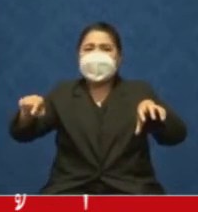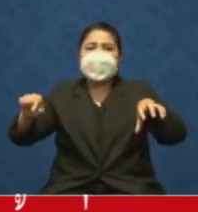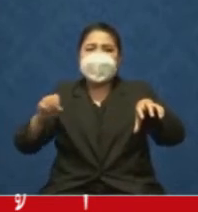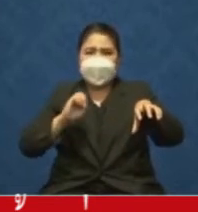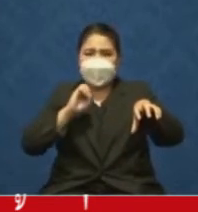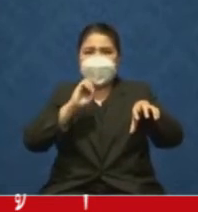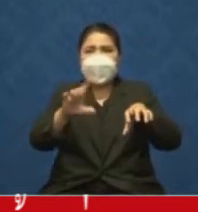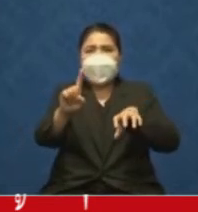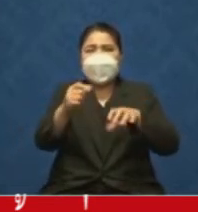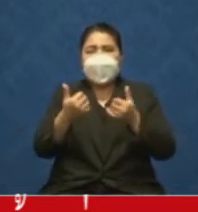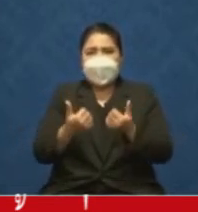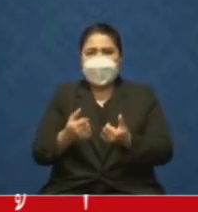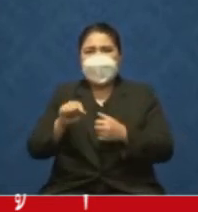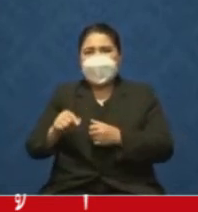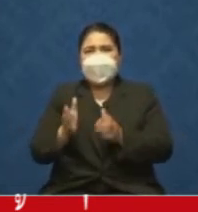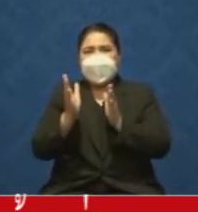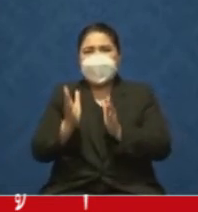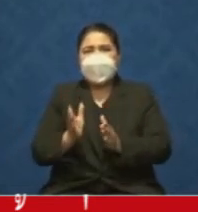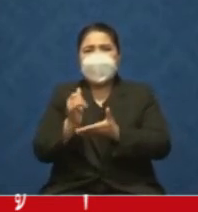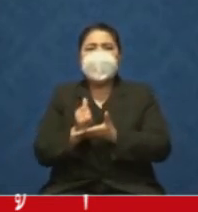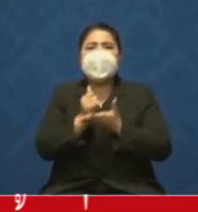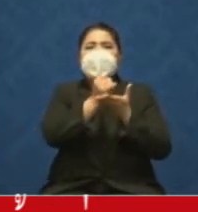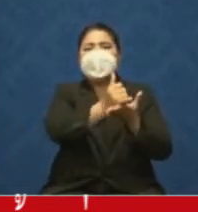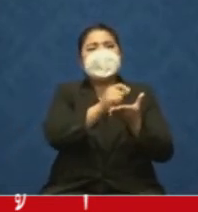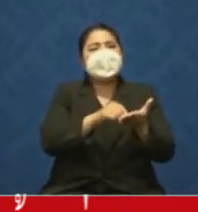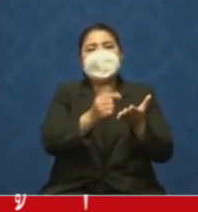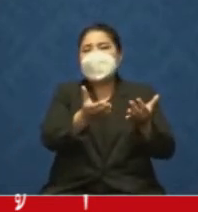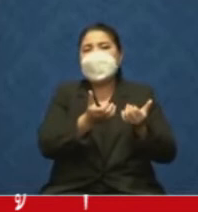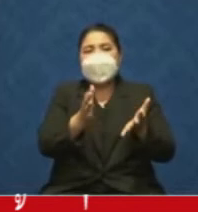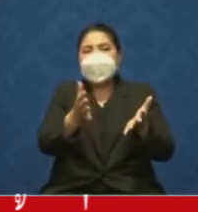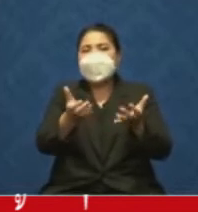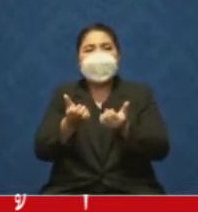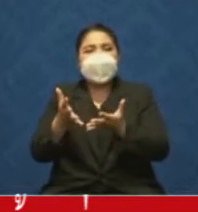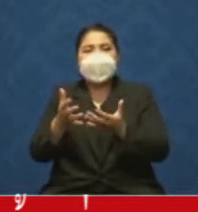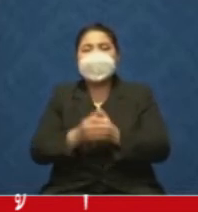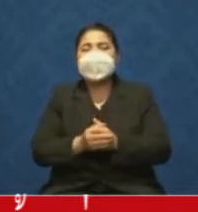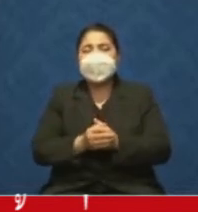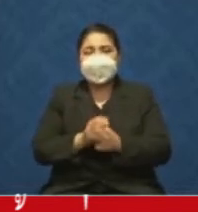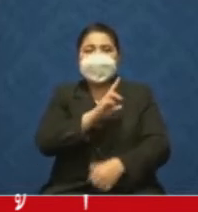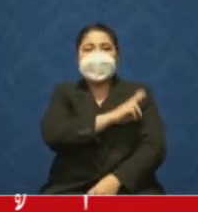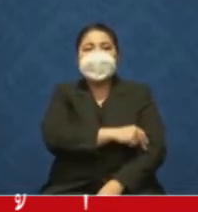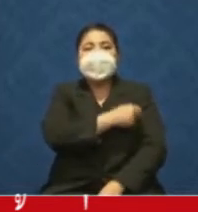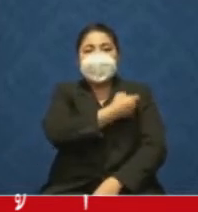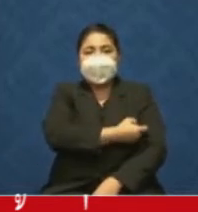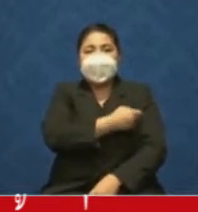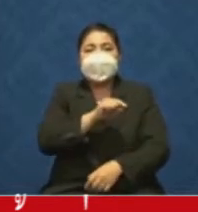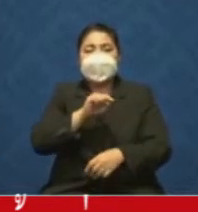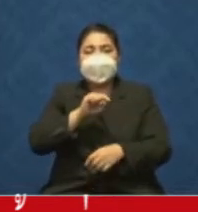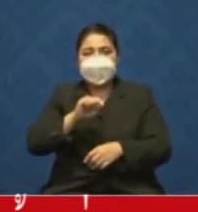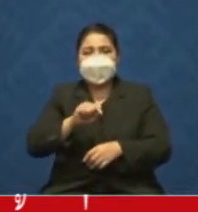การรับผู้ป่วยไม่ขีวันมานี้ก็มีโรงพยาบาลขอนุญาติอื่อยชื่นนะครับโงวนเปลงยาวที่